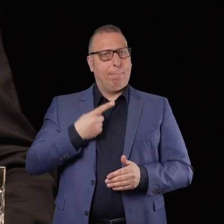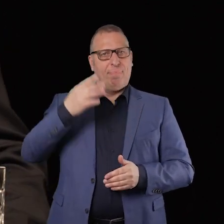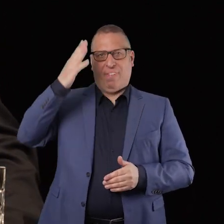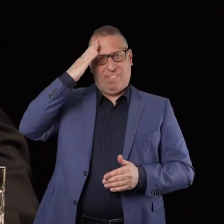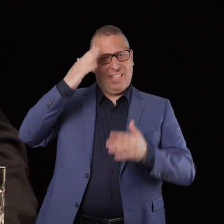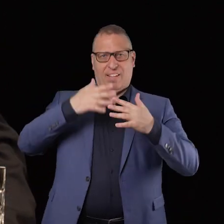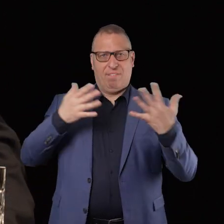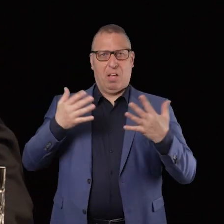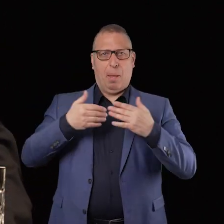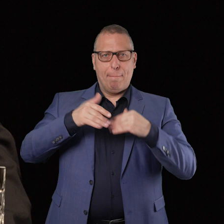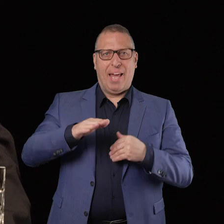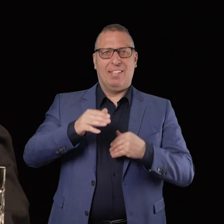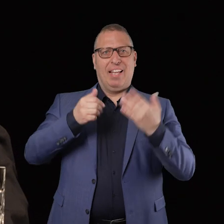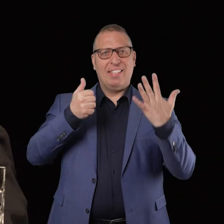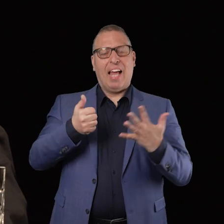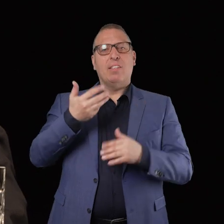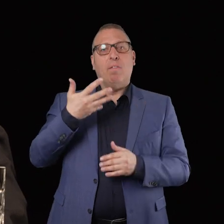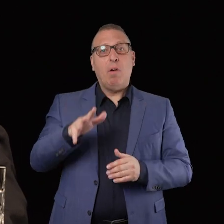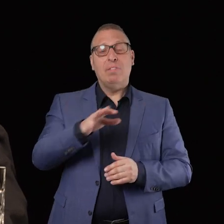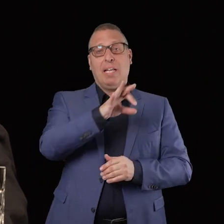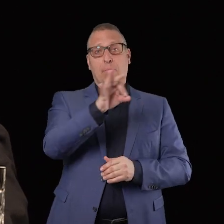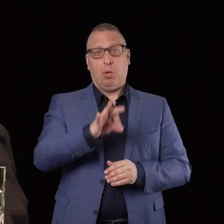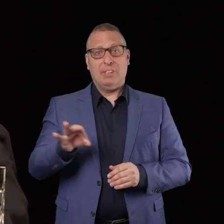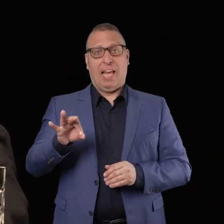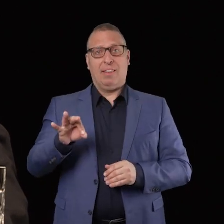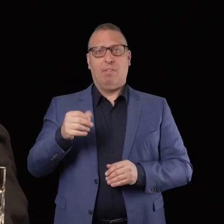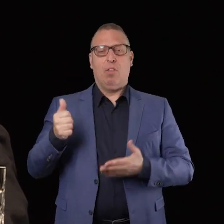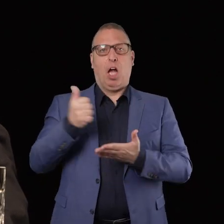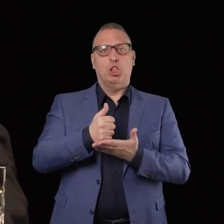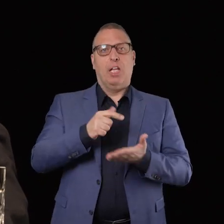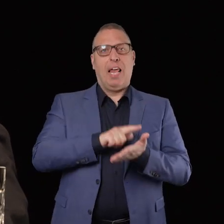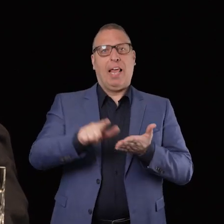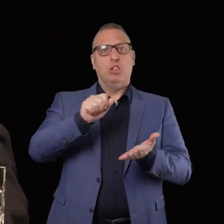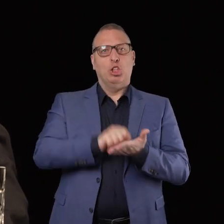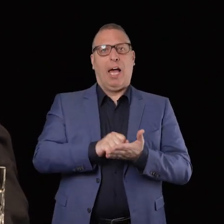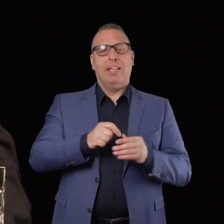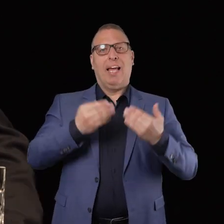wissen, mehr als 56% der Beschäftigten in Liechtenstein sind